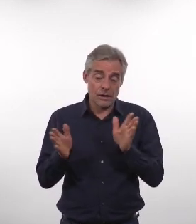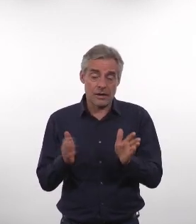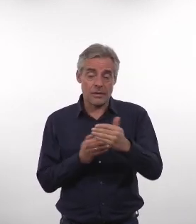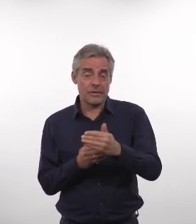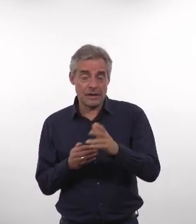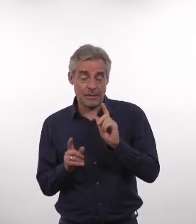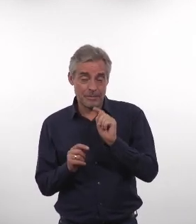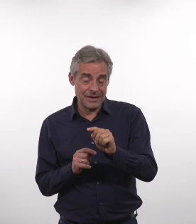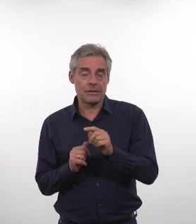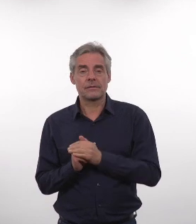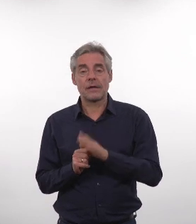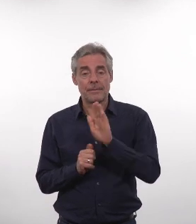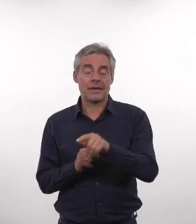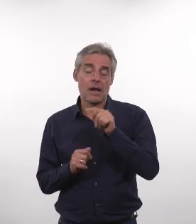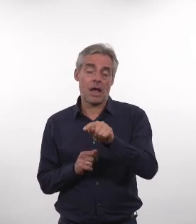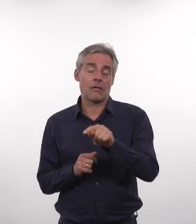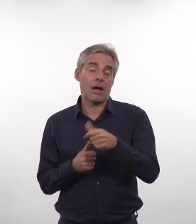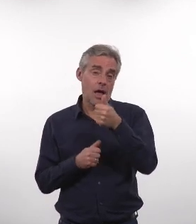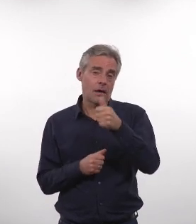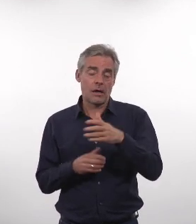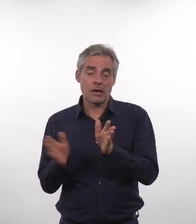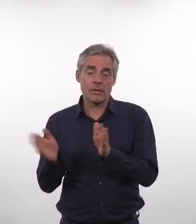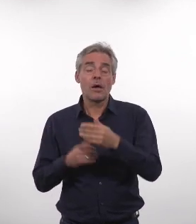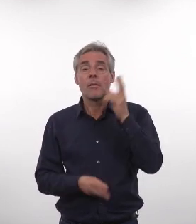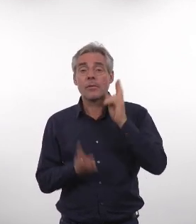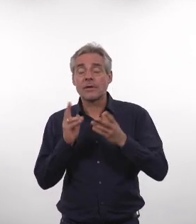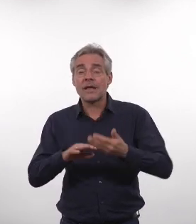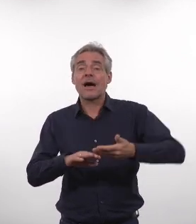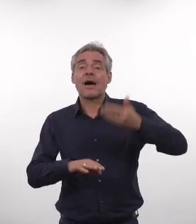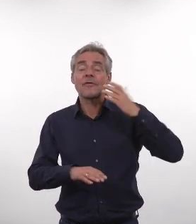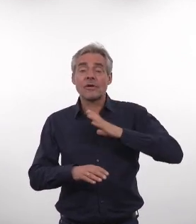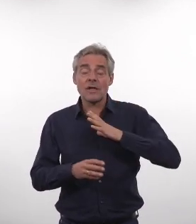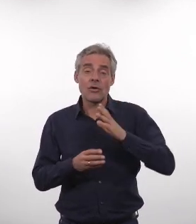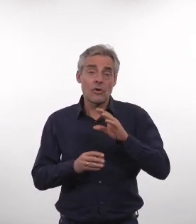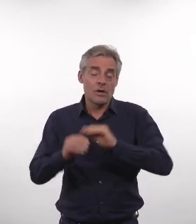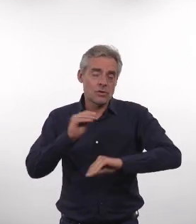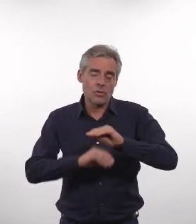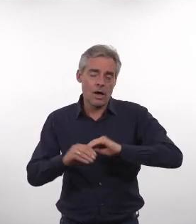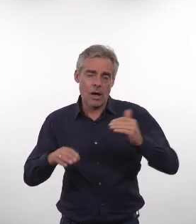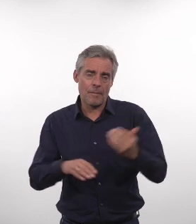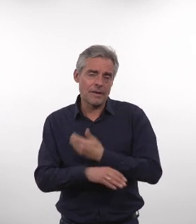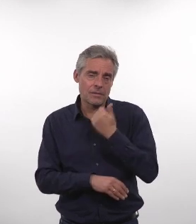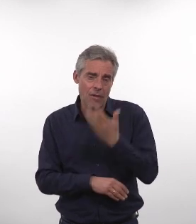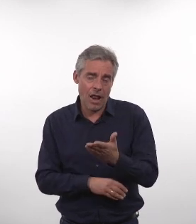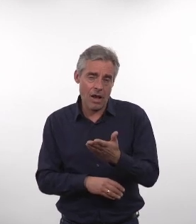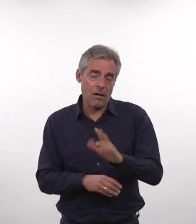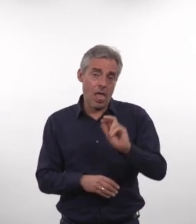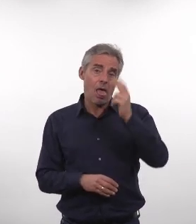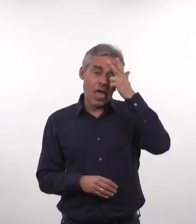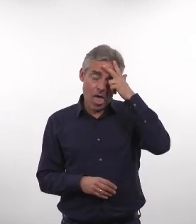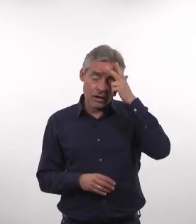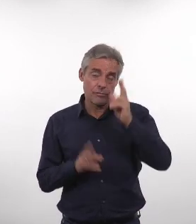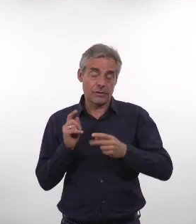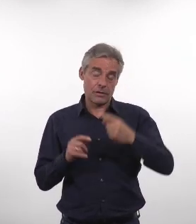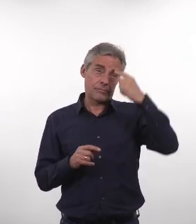façon spécifique, ben, peut-être que par le passé, il y a eu des soins qui se sont mal passés dans ce cabinet. Il y a une association négative